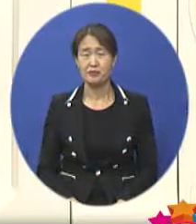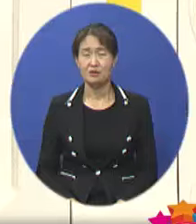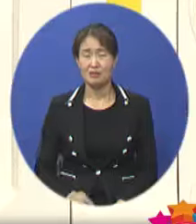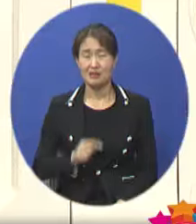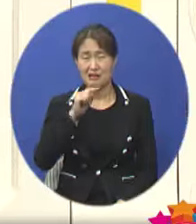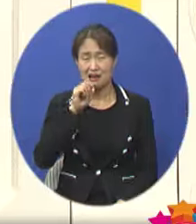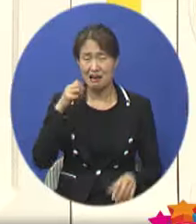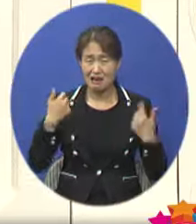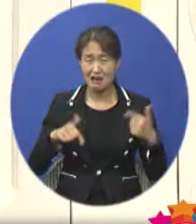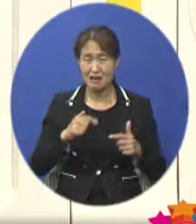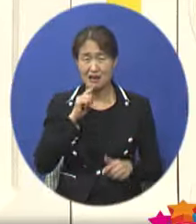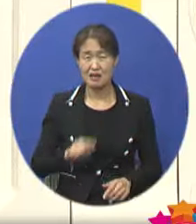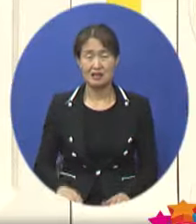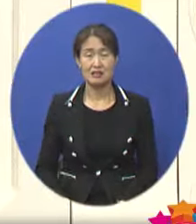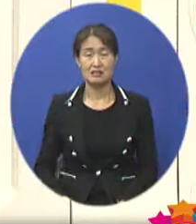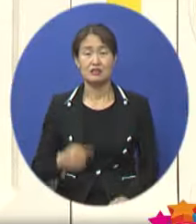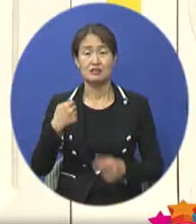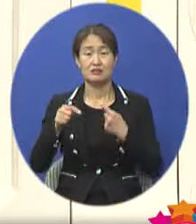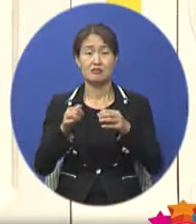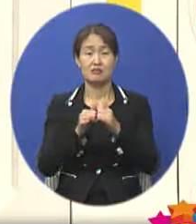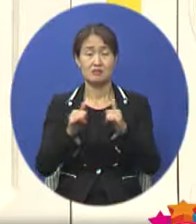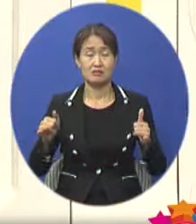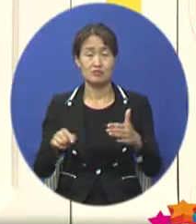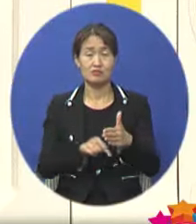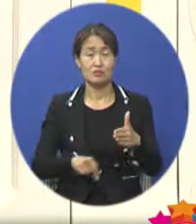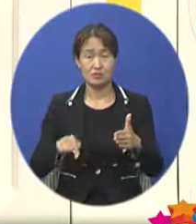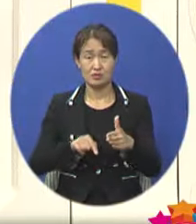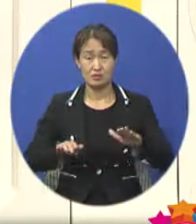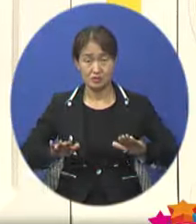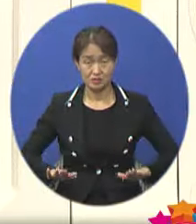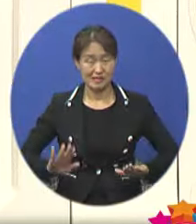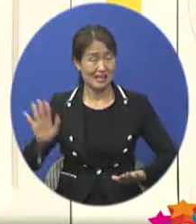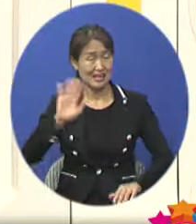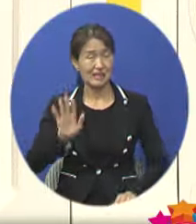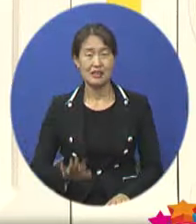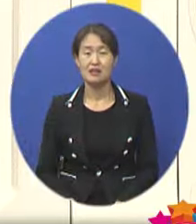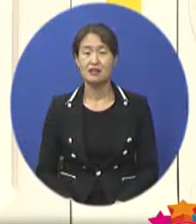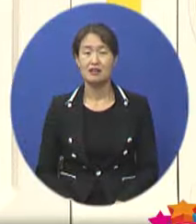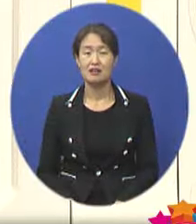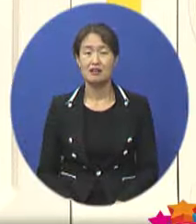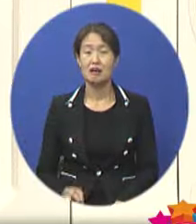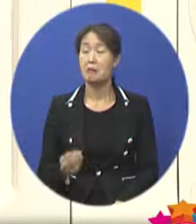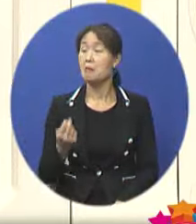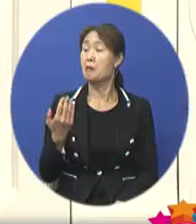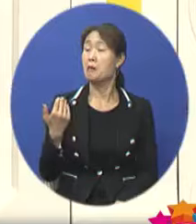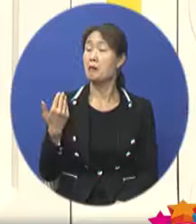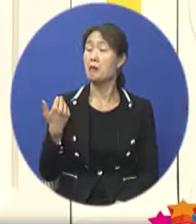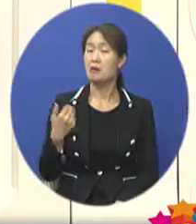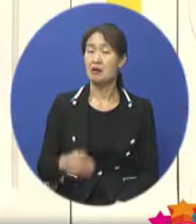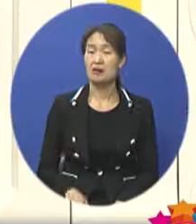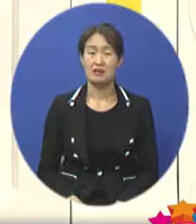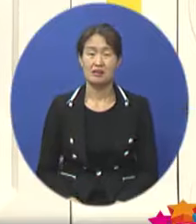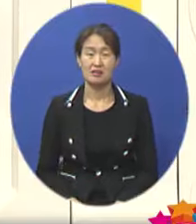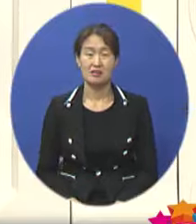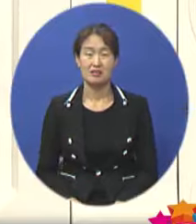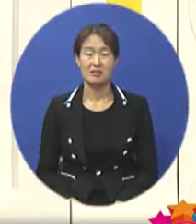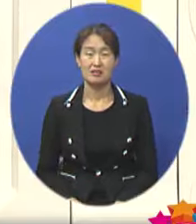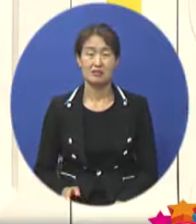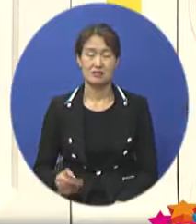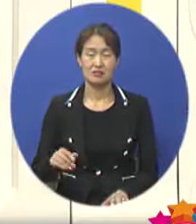보셨나? 예. 지도자들 중에서. 네. 네. 지금 현재 이건 아니요. 어. 바로 얼마 전에. 네. 전.